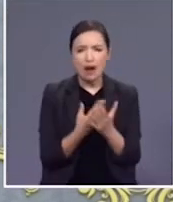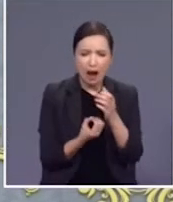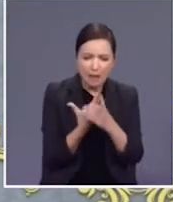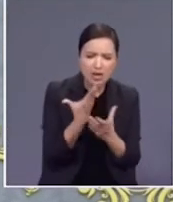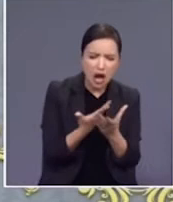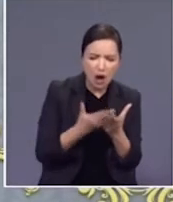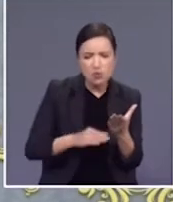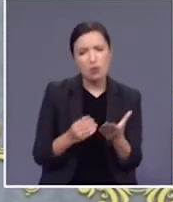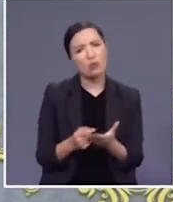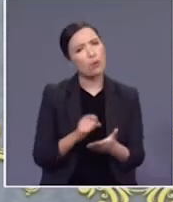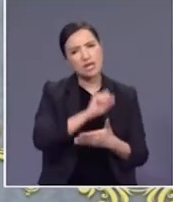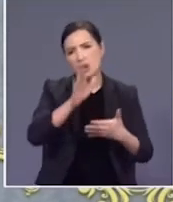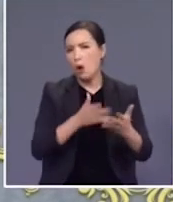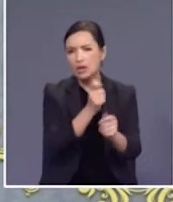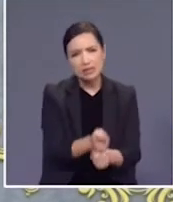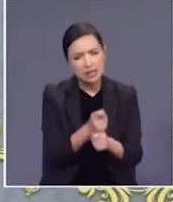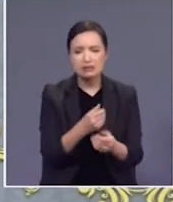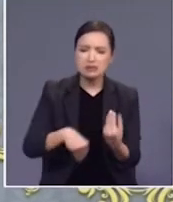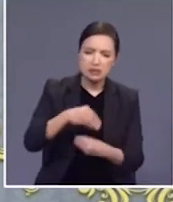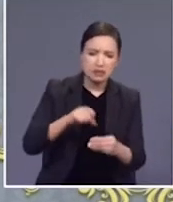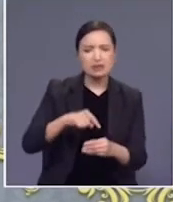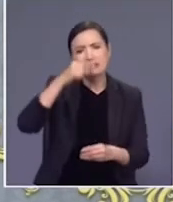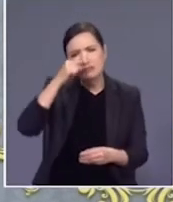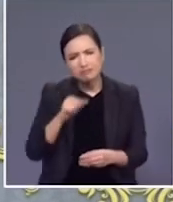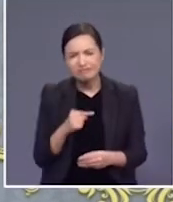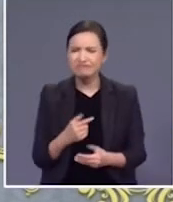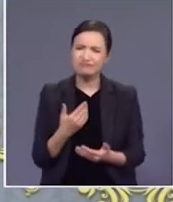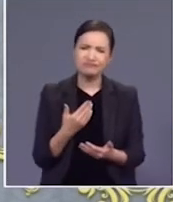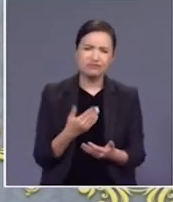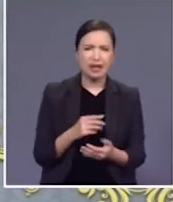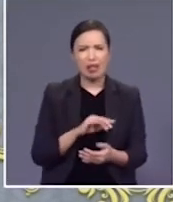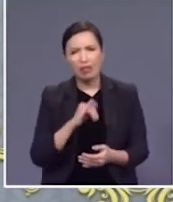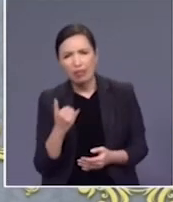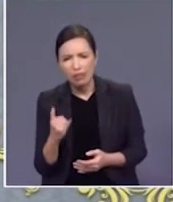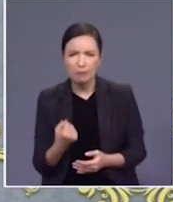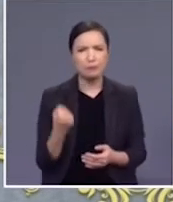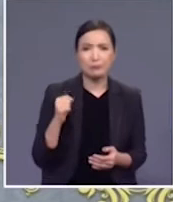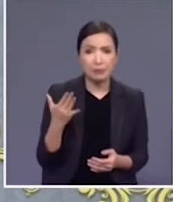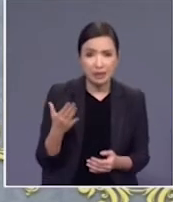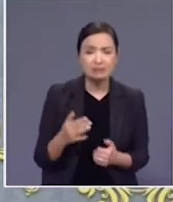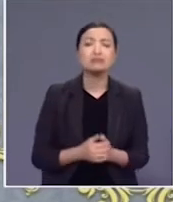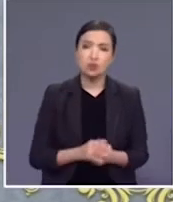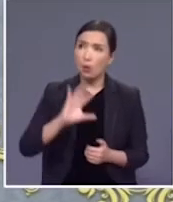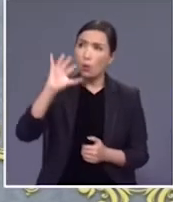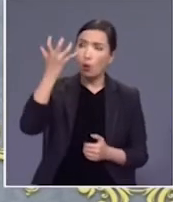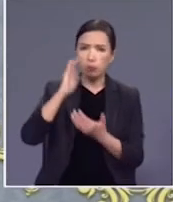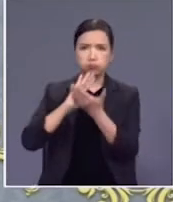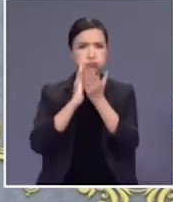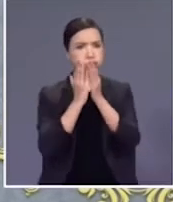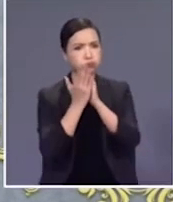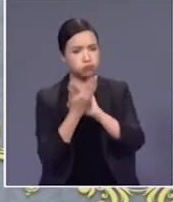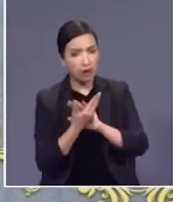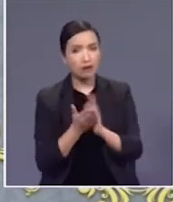ทำให้พี่น้องเกษตรกรรวมทั้งเศรษฐกิจของประเทศมีรายได้ที่ยังไม่มั่นคงนักนอกจากนั้นโลกเปลี่ยนแปลงไปอีกมาก